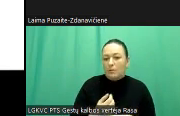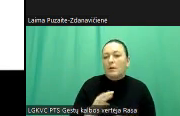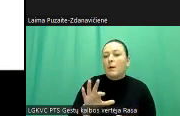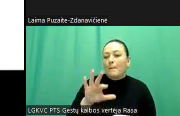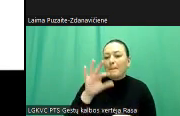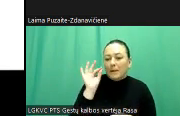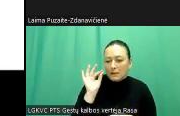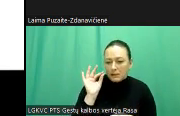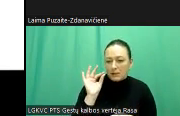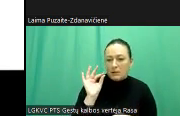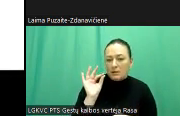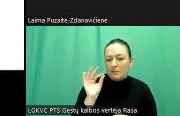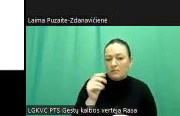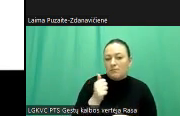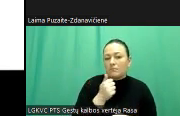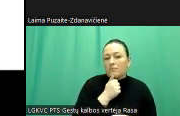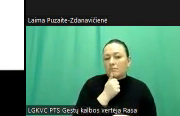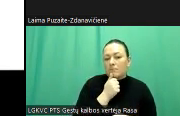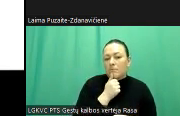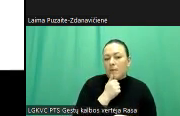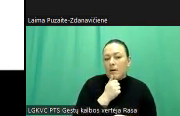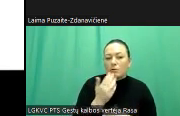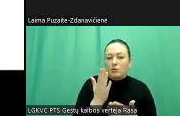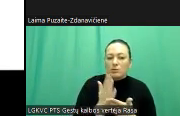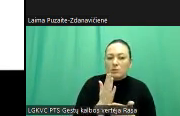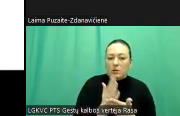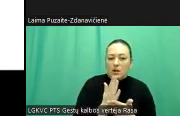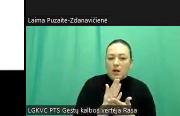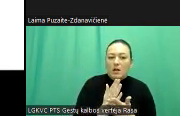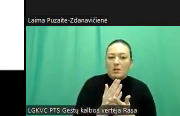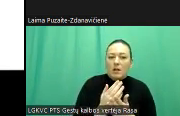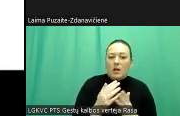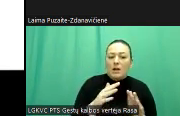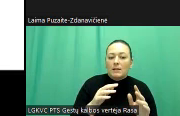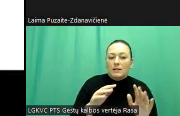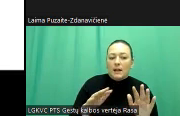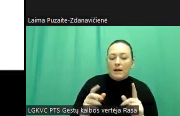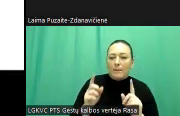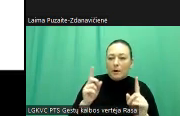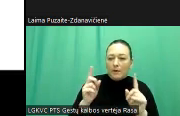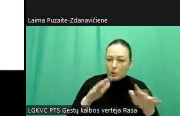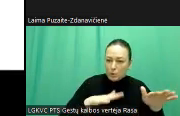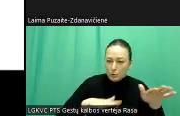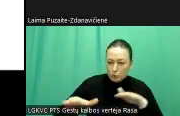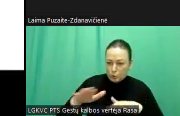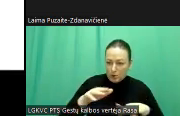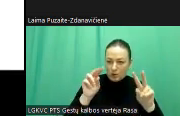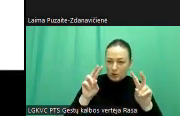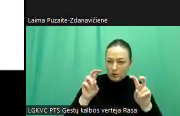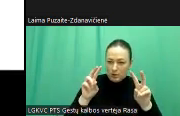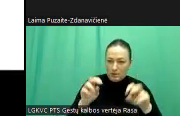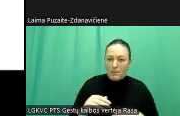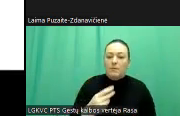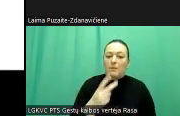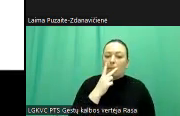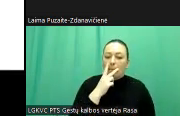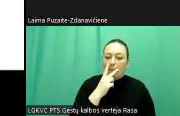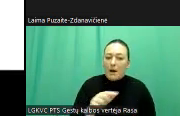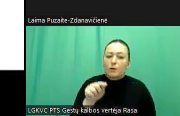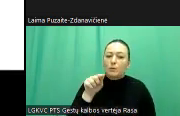pasirenkam, tarkim, duotu atveju čia ekstremalių situacijų tema parinkta, tai matoma,